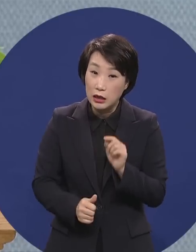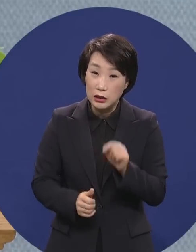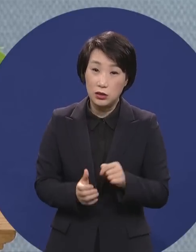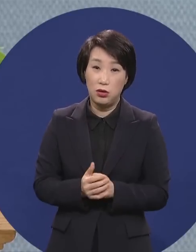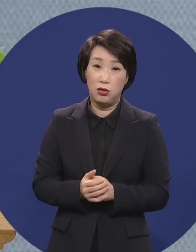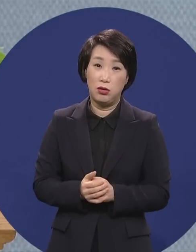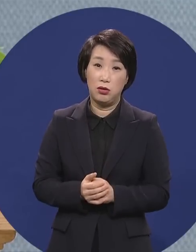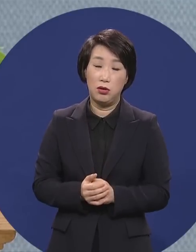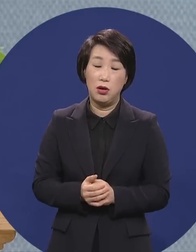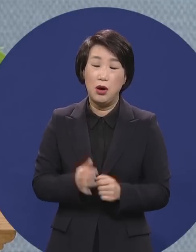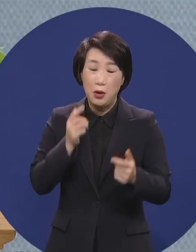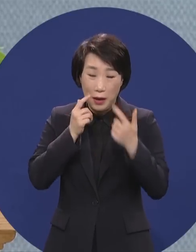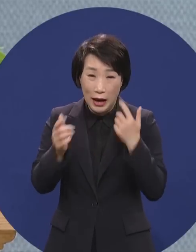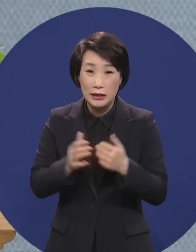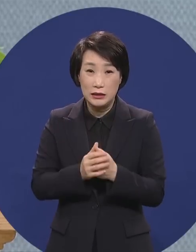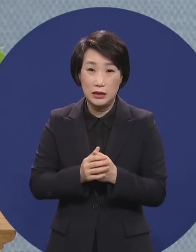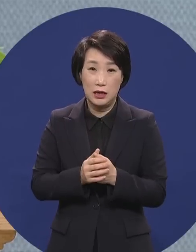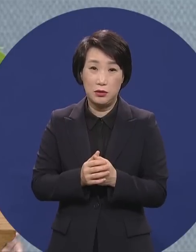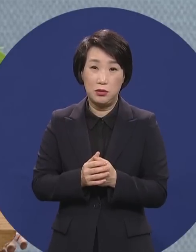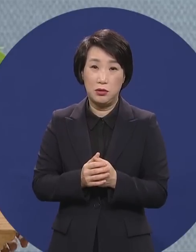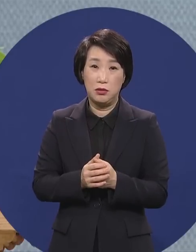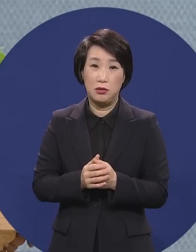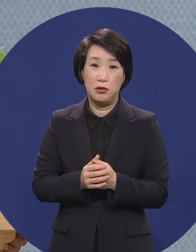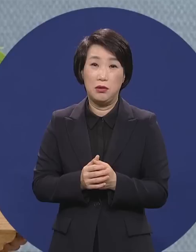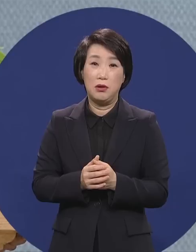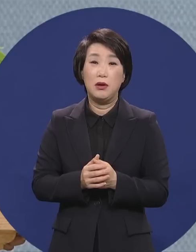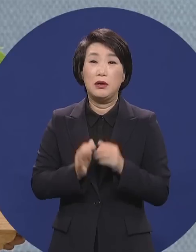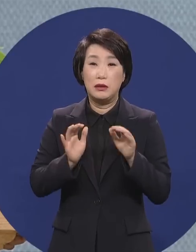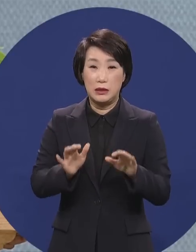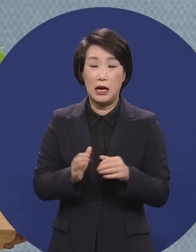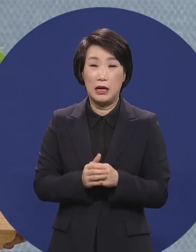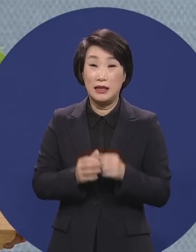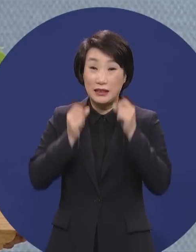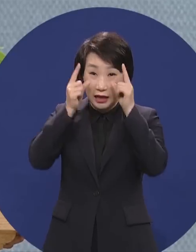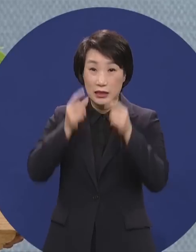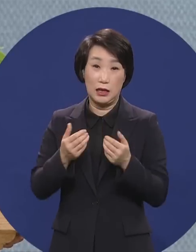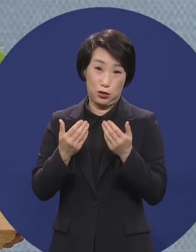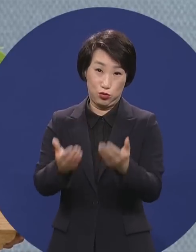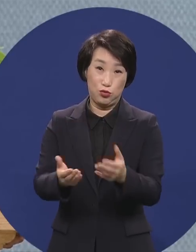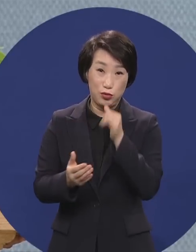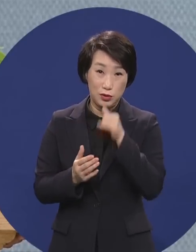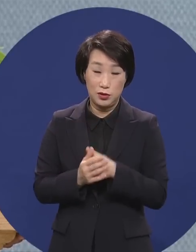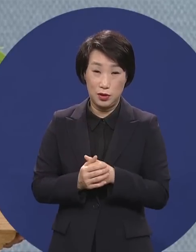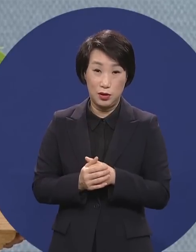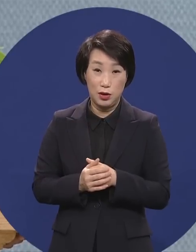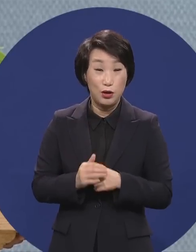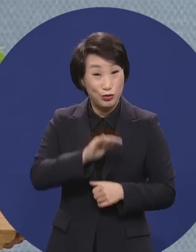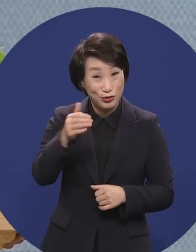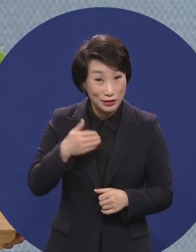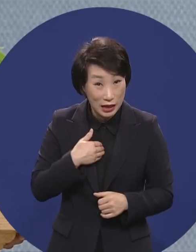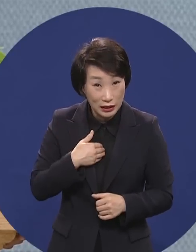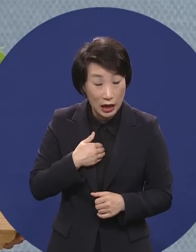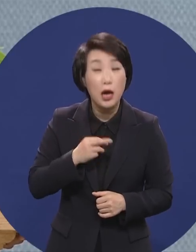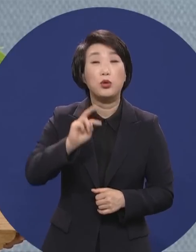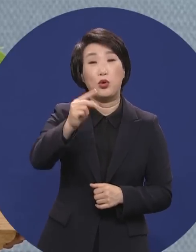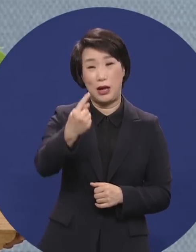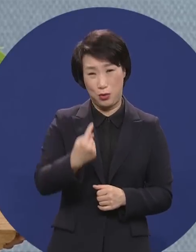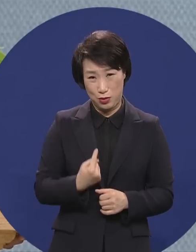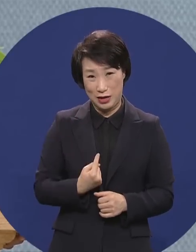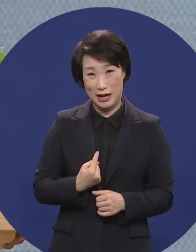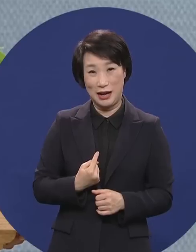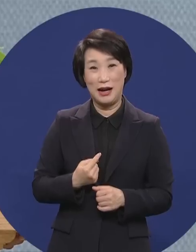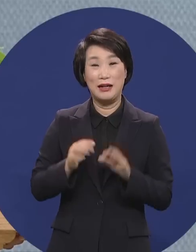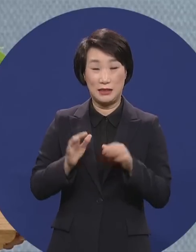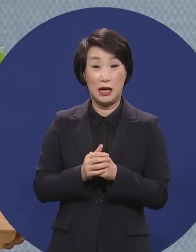것을 확실하고도 분명하게 깨닫게 하시고 우리 보고 돌아오라